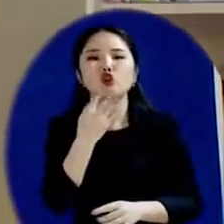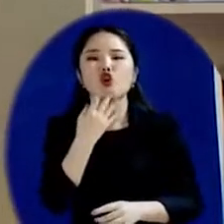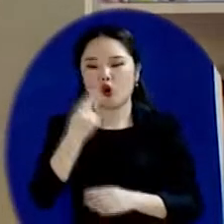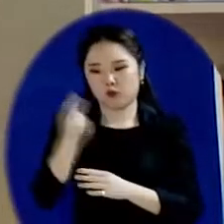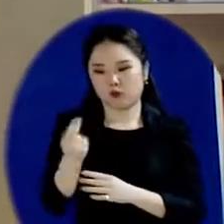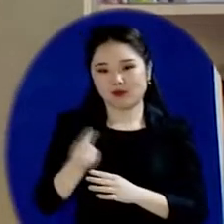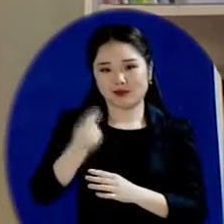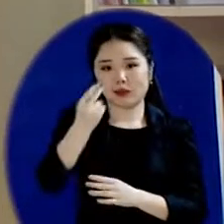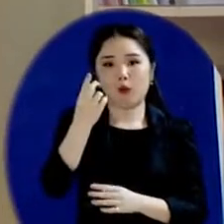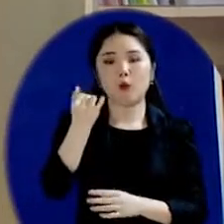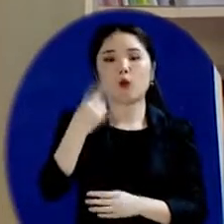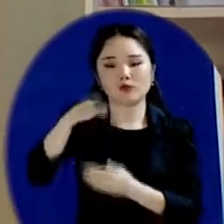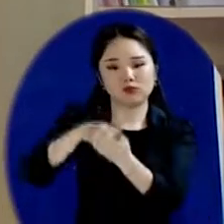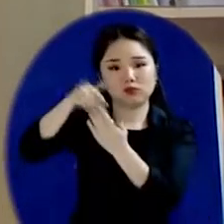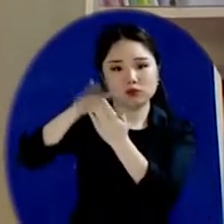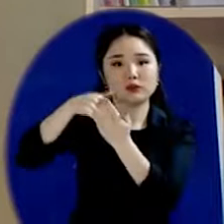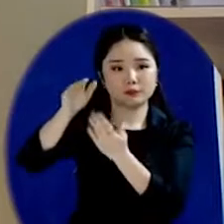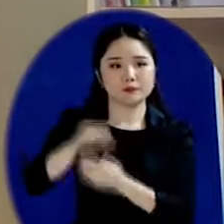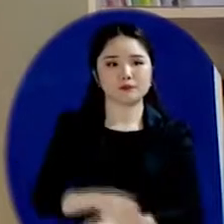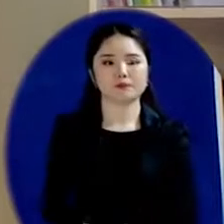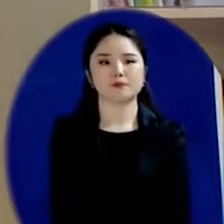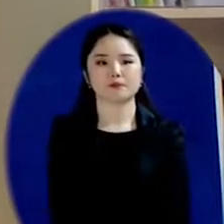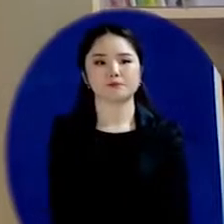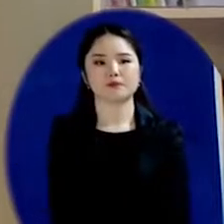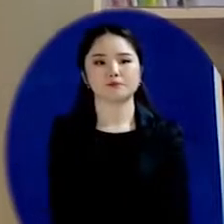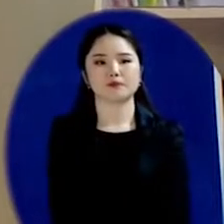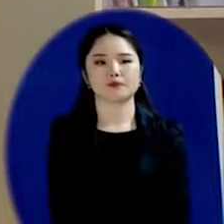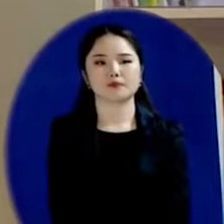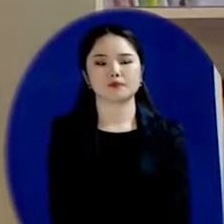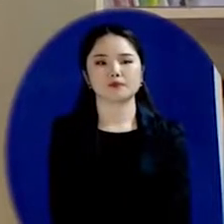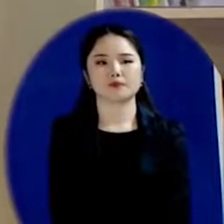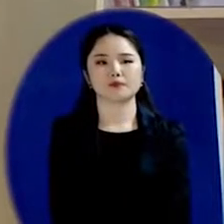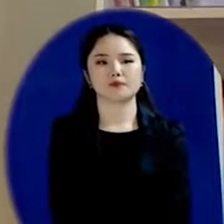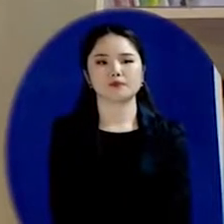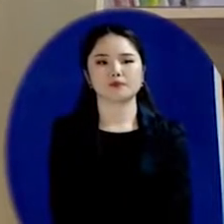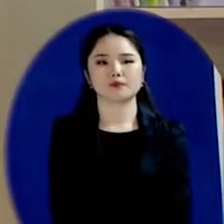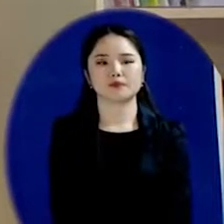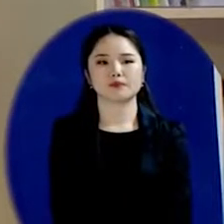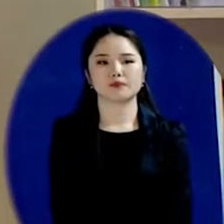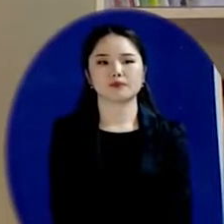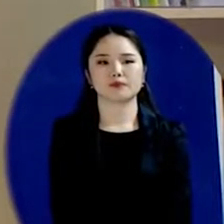будах нэ. Тэгэхээр энэ 8 нүд 8 улаа будагдах юм байна. За багш нь доорсон эхлээд бодчихъе.